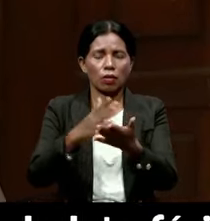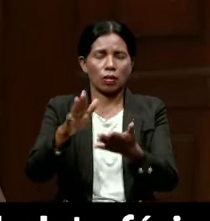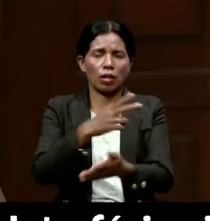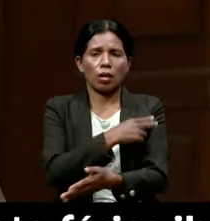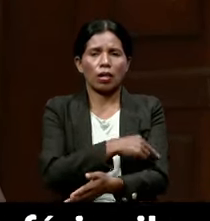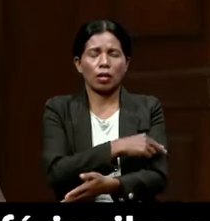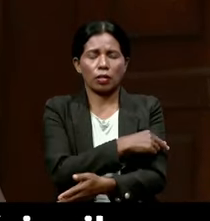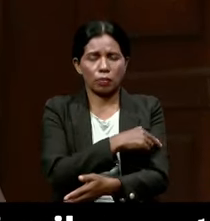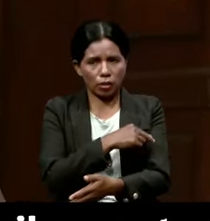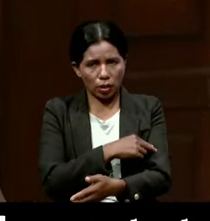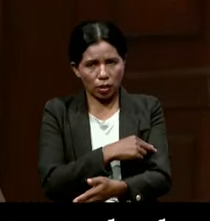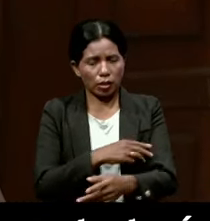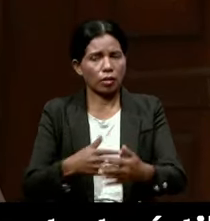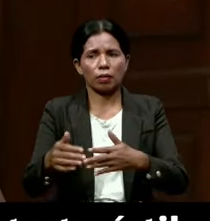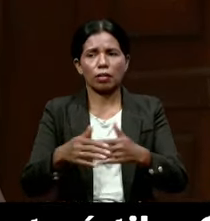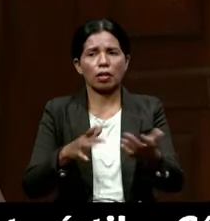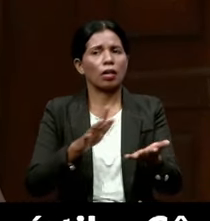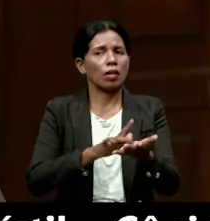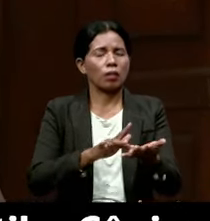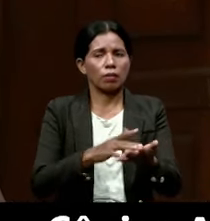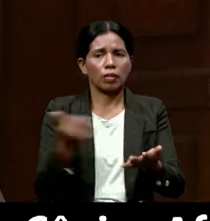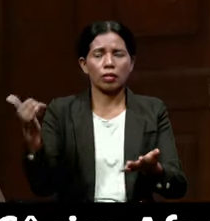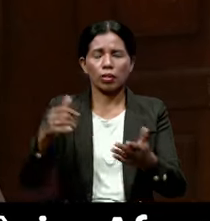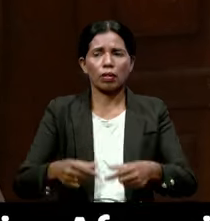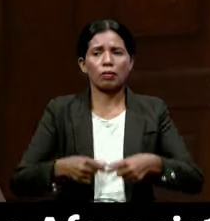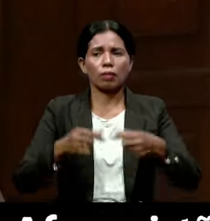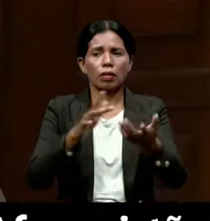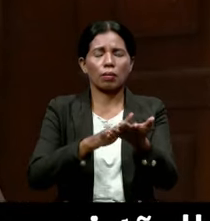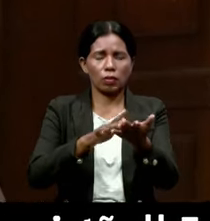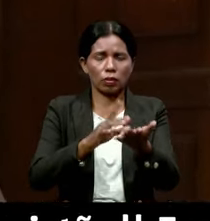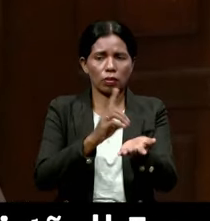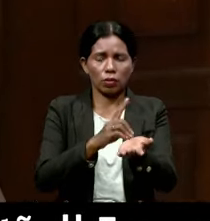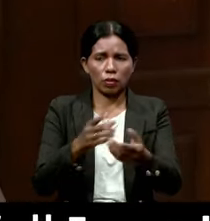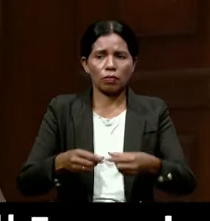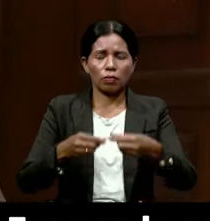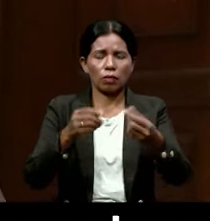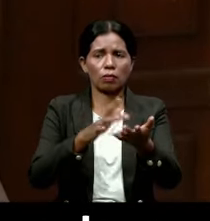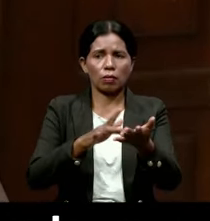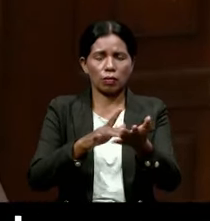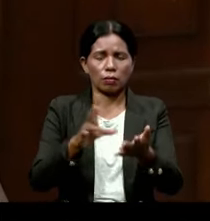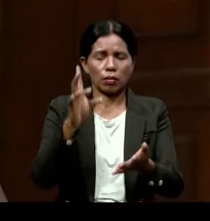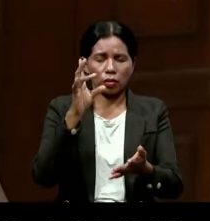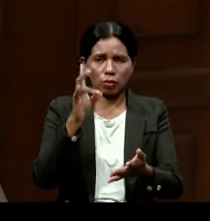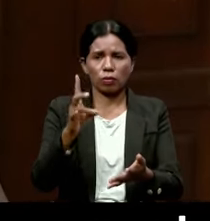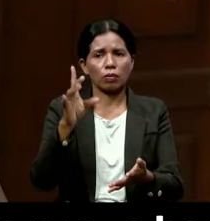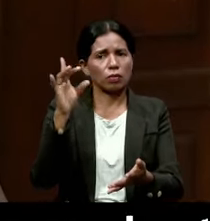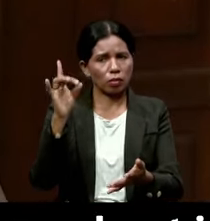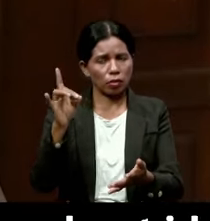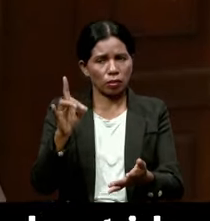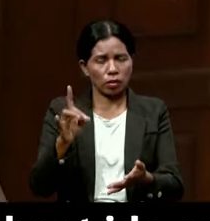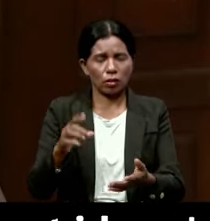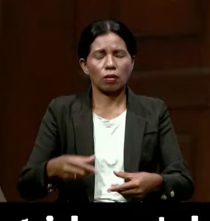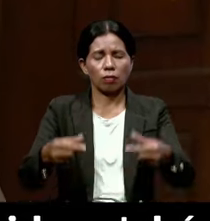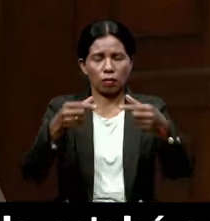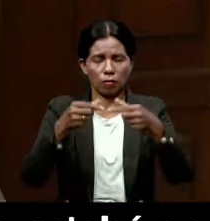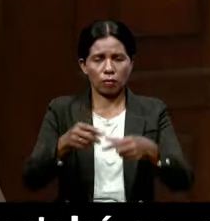ninia mas dala barang ma ai moruk ne sira fo ai moruk doutor fo ai moruk oin hitu ga oin ne kadebe iha ne rua tolu ri